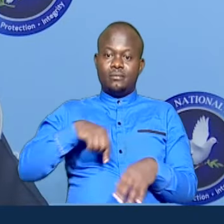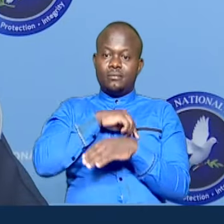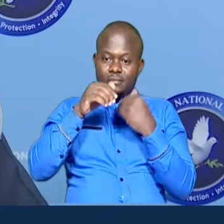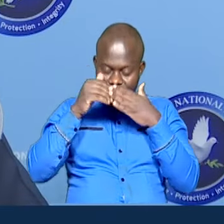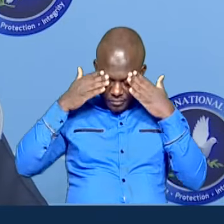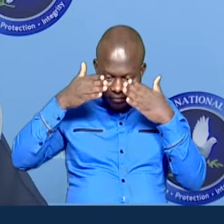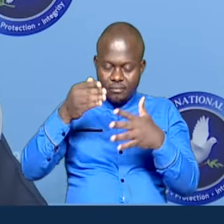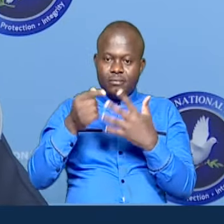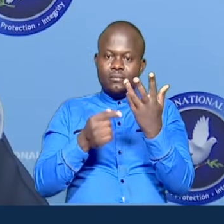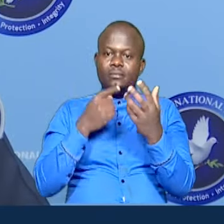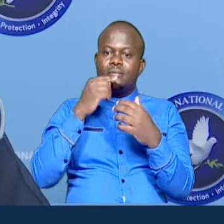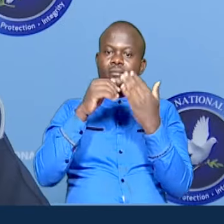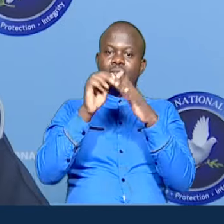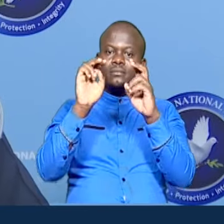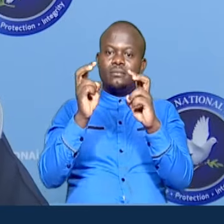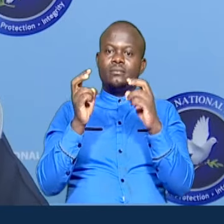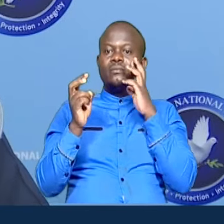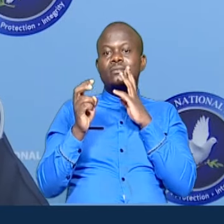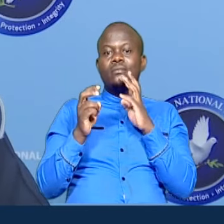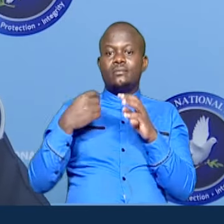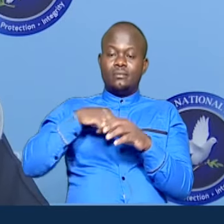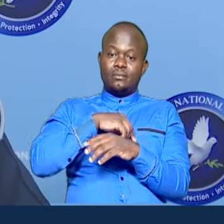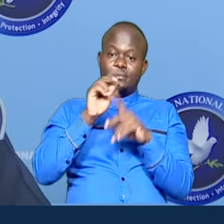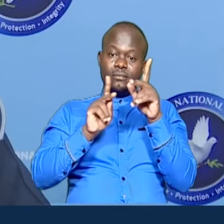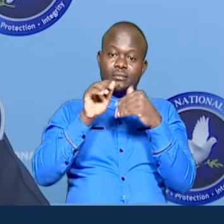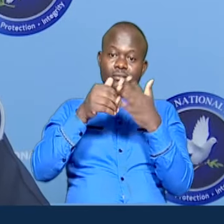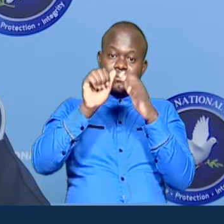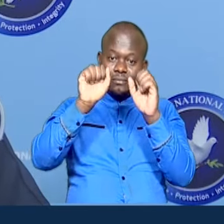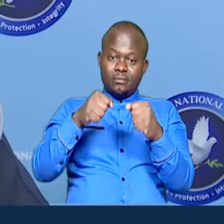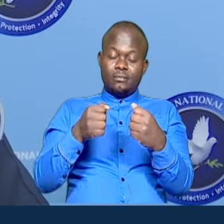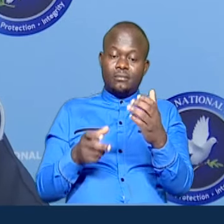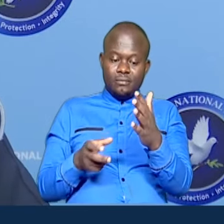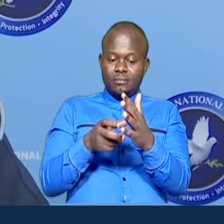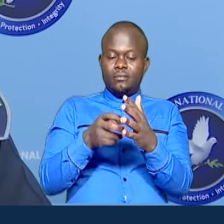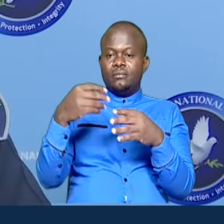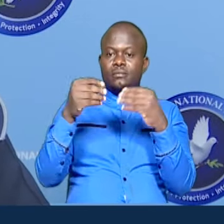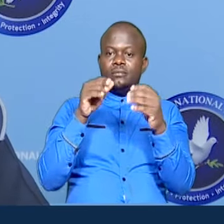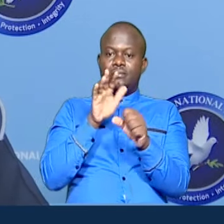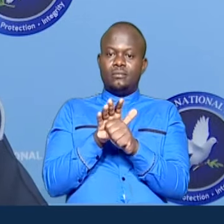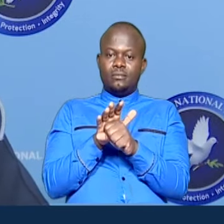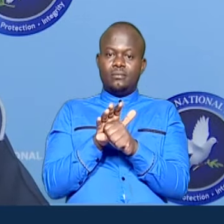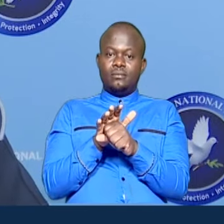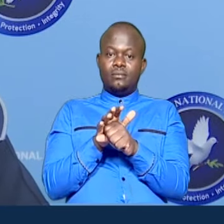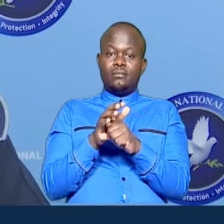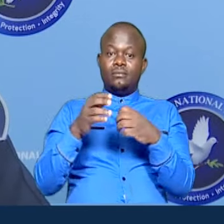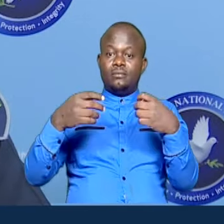n'ikintu cy'uko usanga abantu bashobora gucomeka ibikoresho byinshi ku rusinga